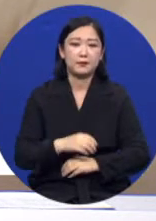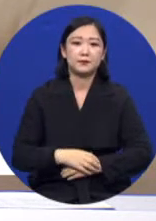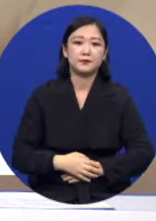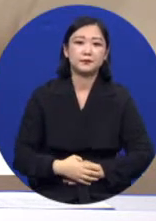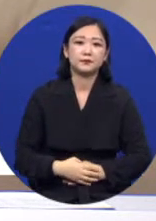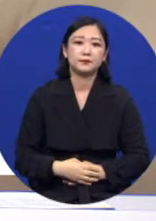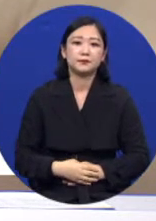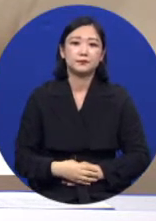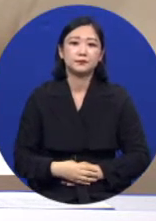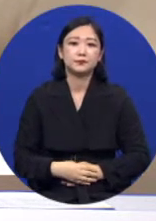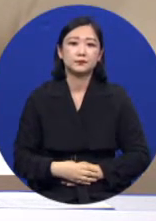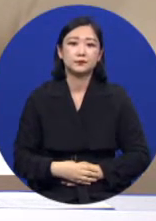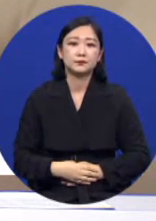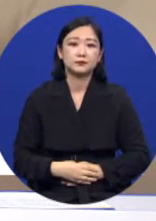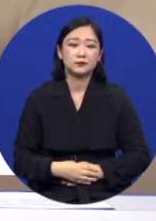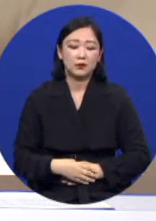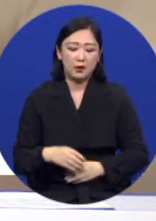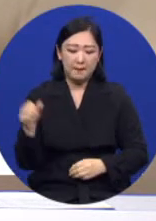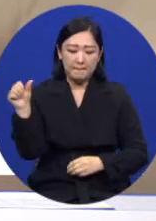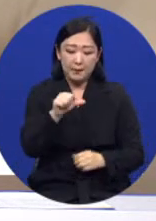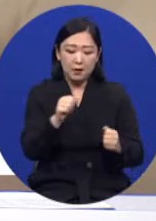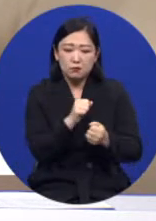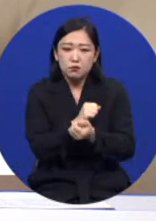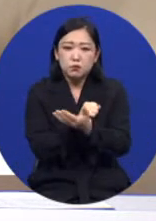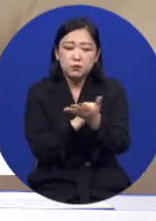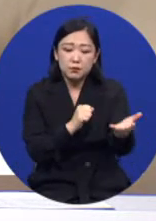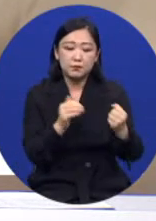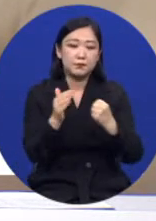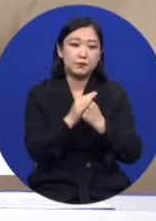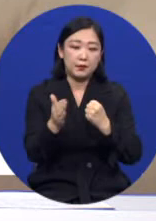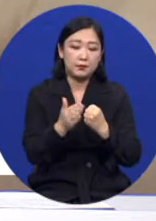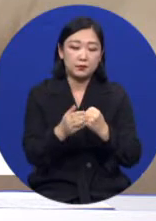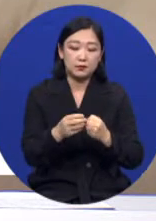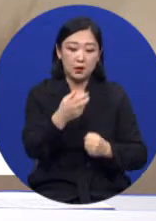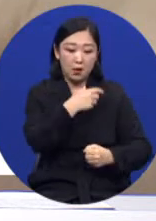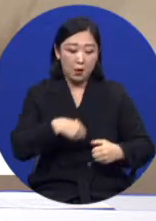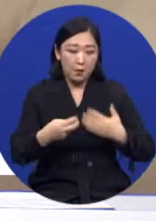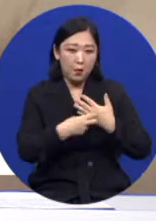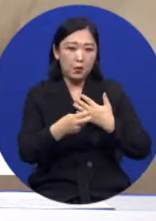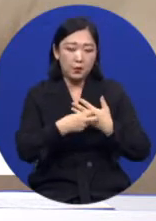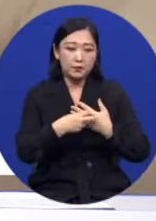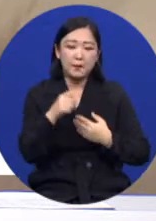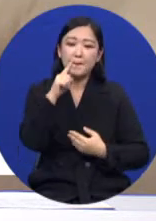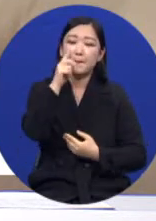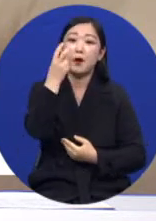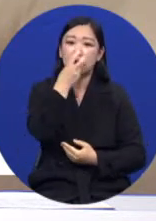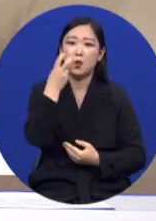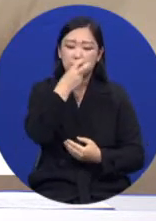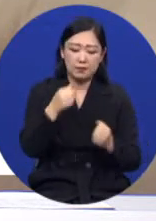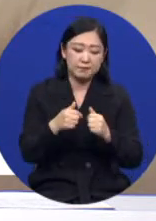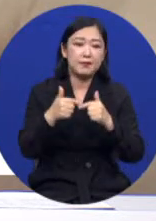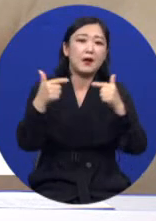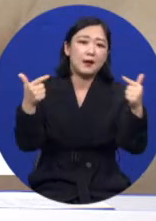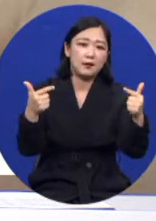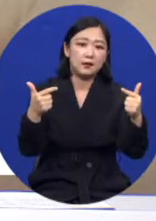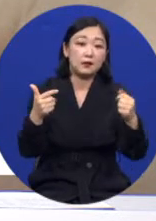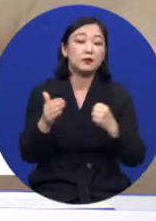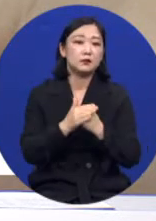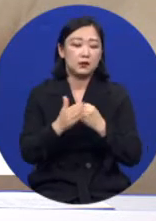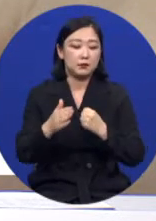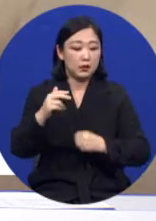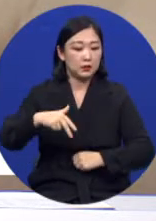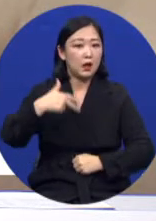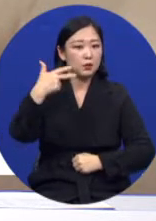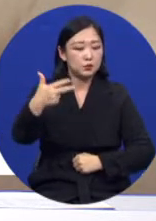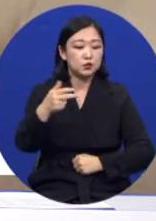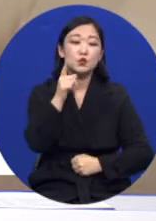것으로 예측했는데요. 이런 빠른 확산세 속에 일선 보건소의 PCR 검사 수요도 폭발적으로 증가하다 보니 다음